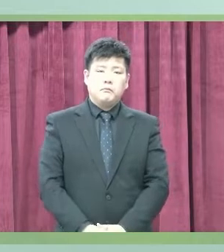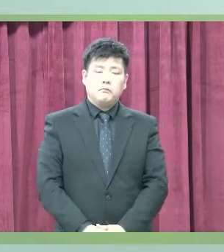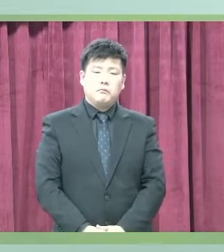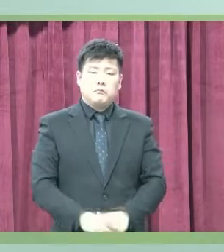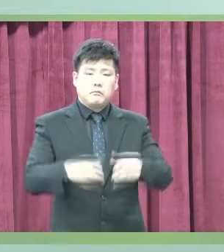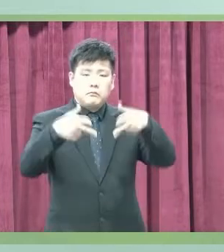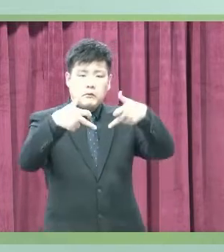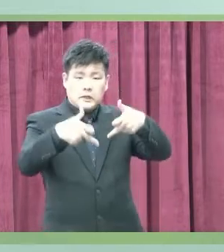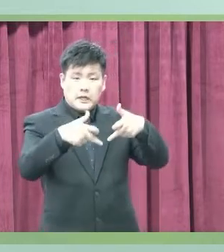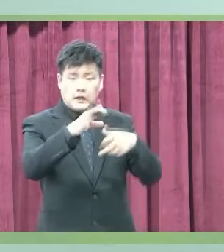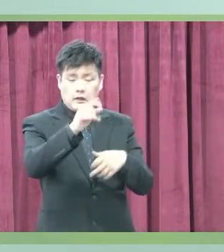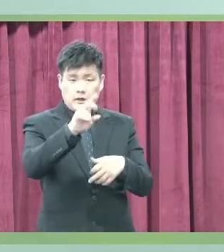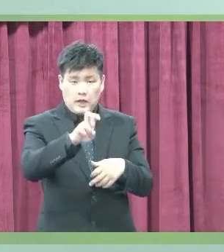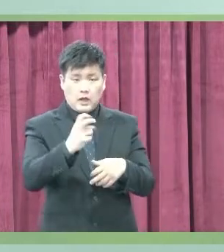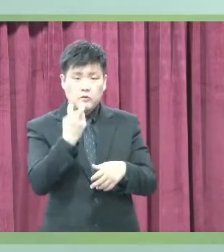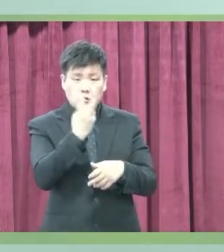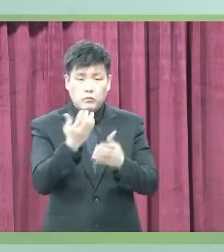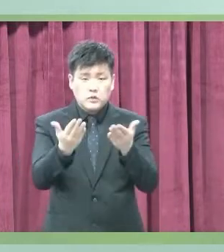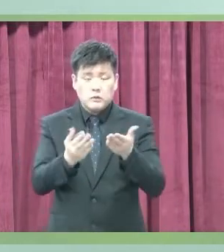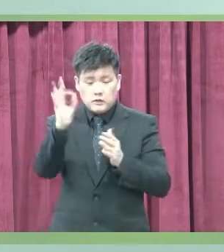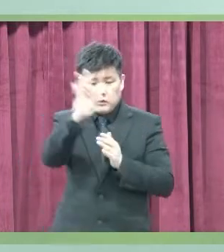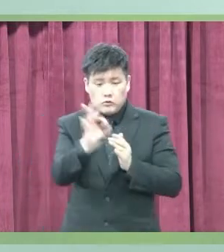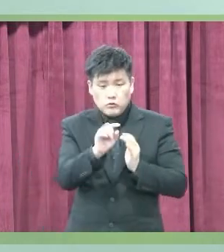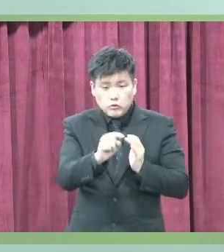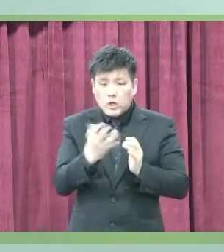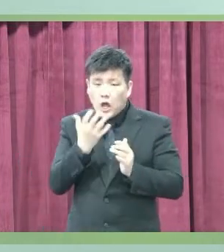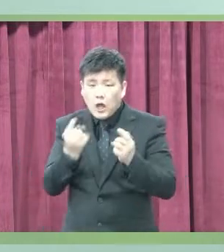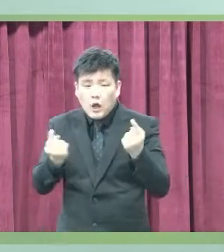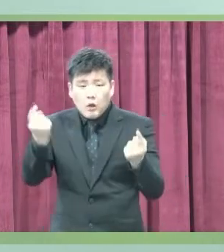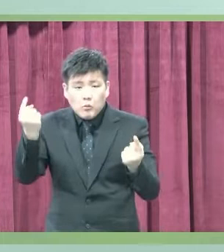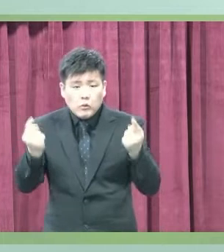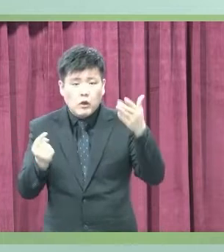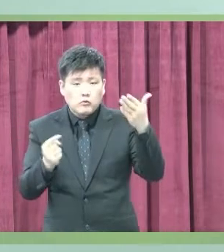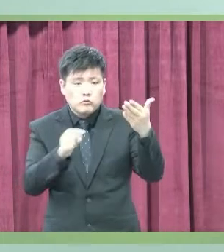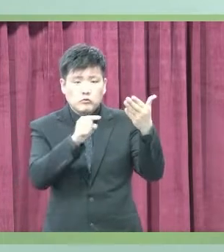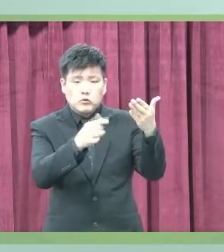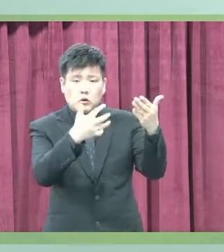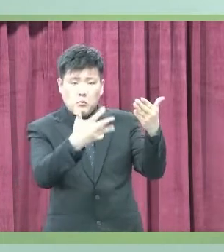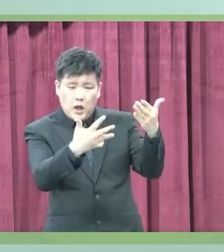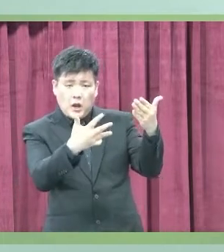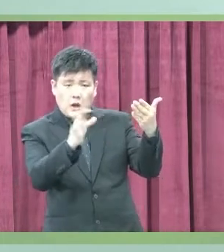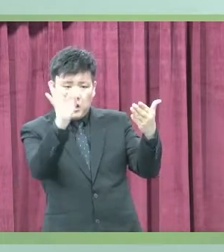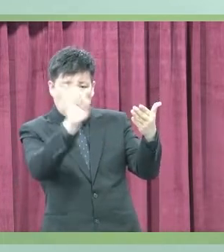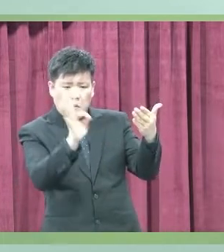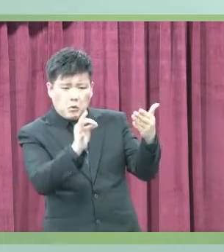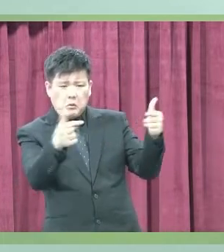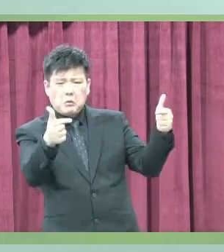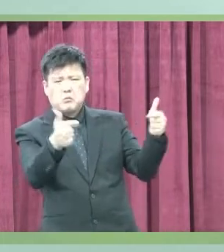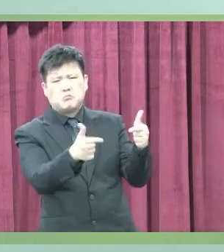장애인의 암 검진 수검률은 비장애인 수검률보다 9.8%포인트 낮게